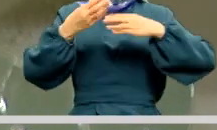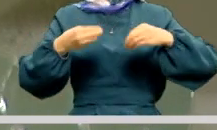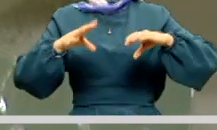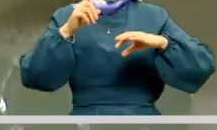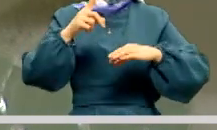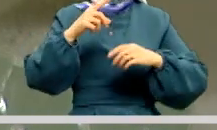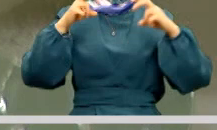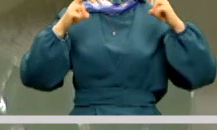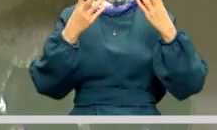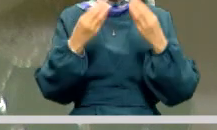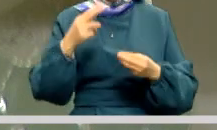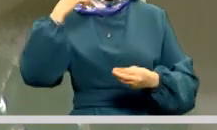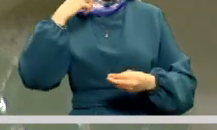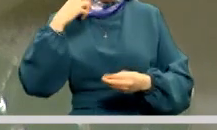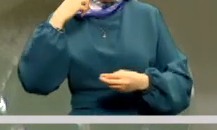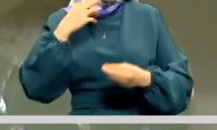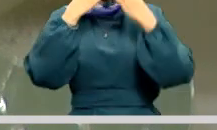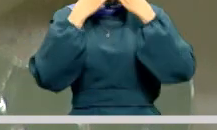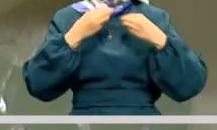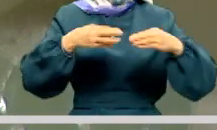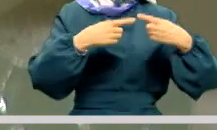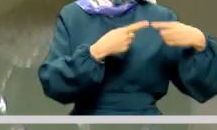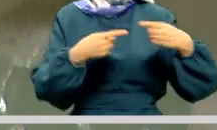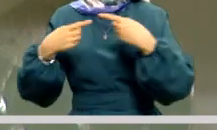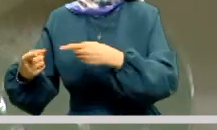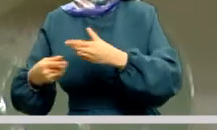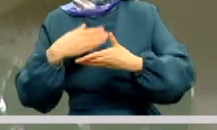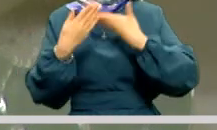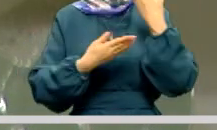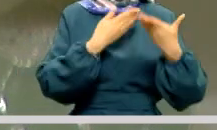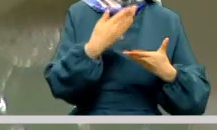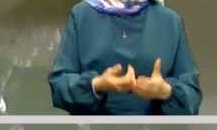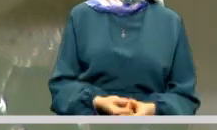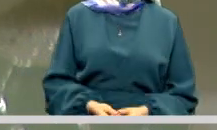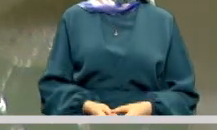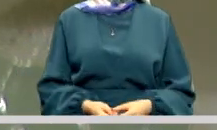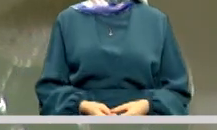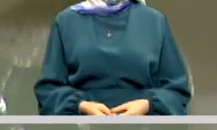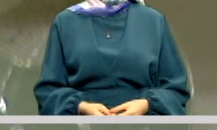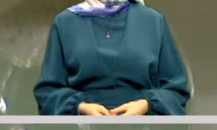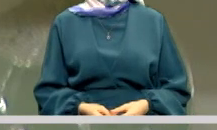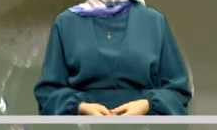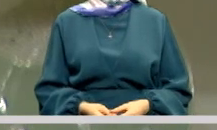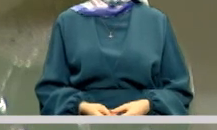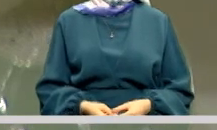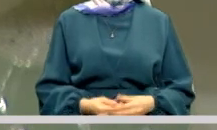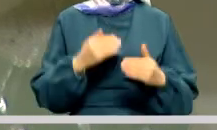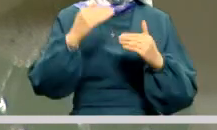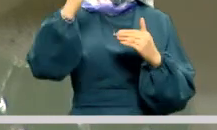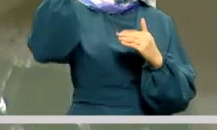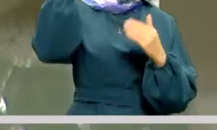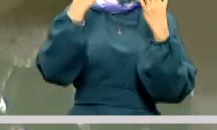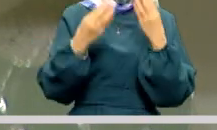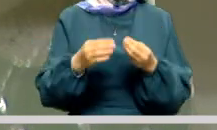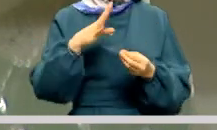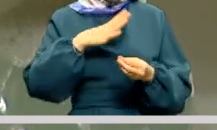ahlak hani mesela cömertliğinde farklı farklı şekillerde sıralanır ya dinimizde o hani seviye seviyedir Aslında ahlak da